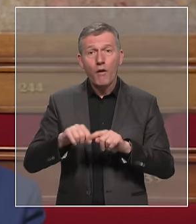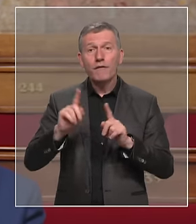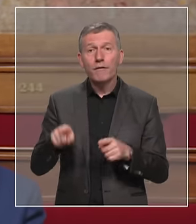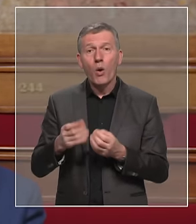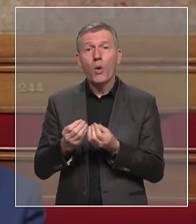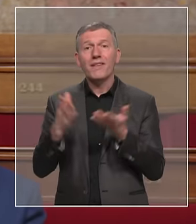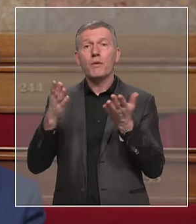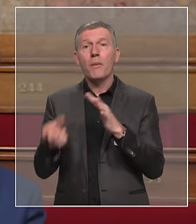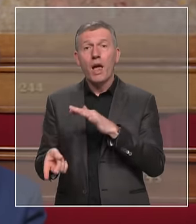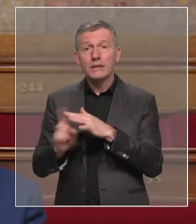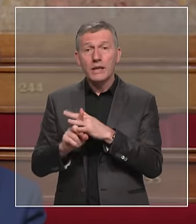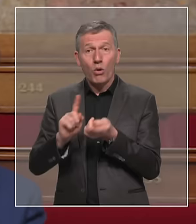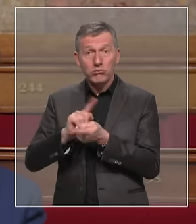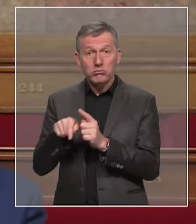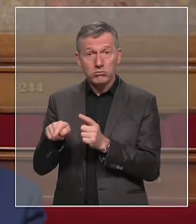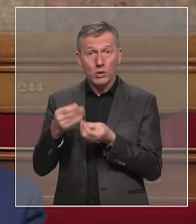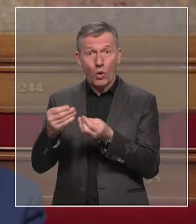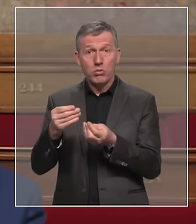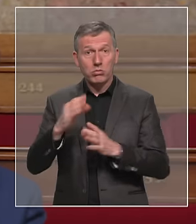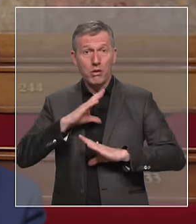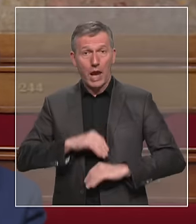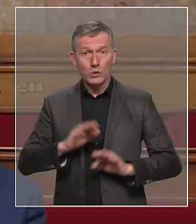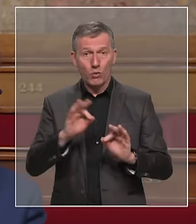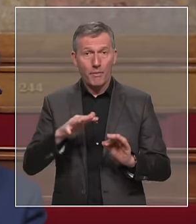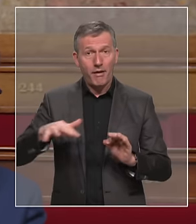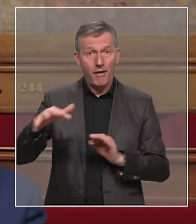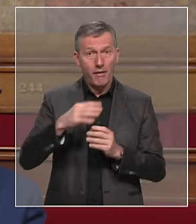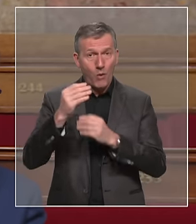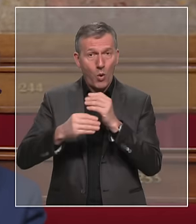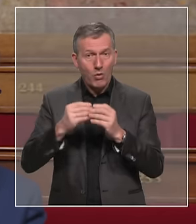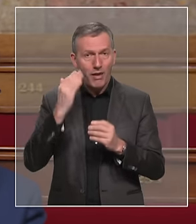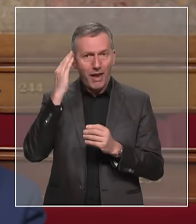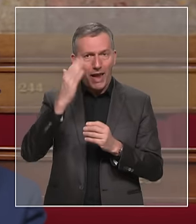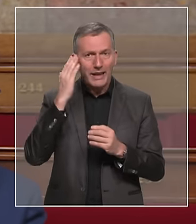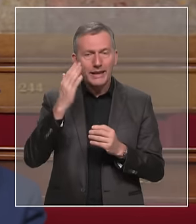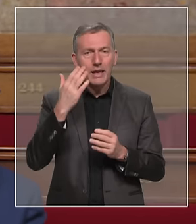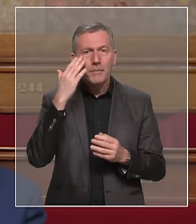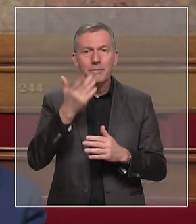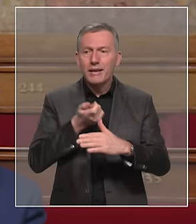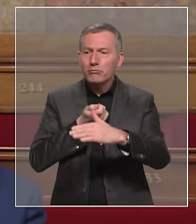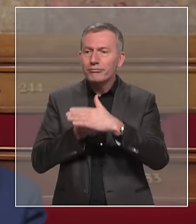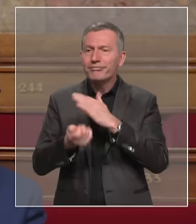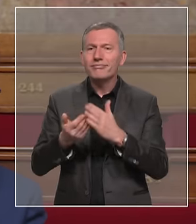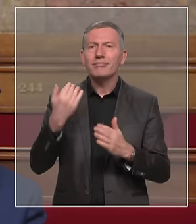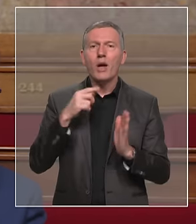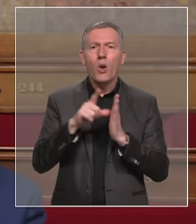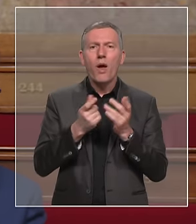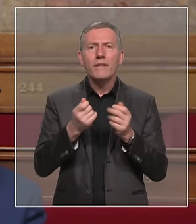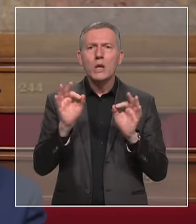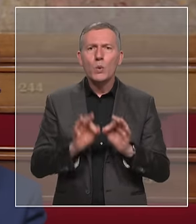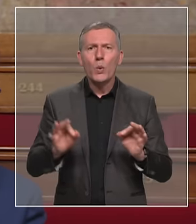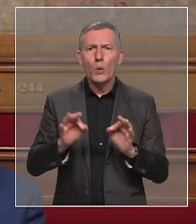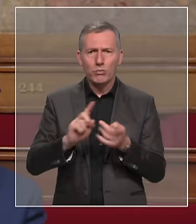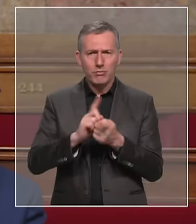de l'insertion, n'est pas de nature à rassurer le monde de l'insertion. L'absence de dotation dans la dernière loi de finances est un